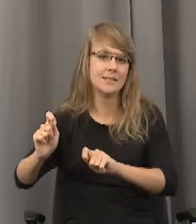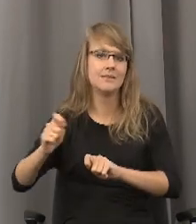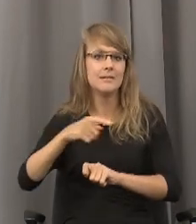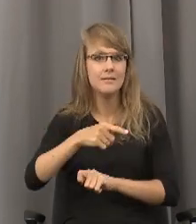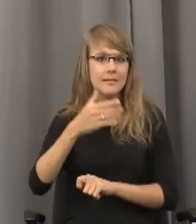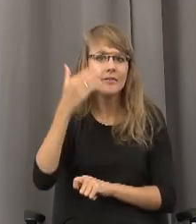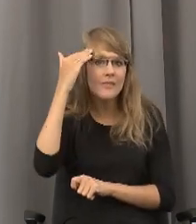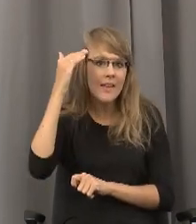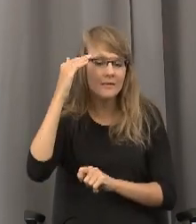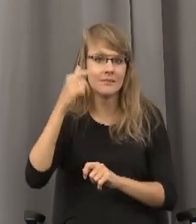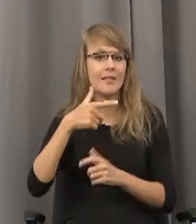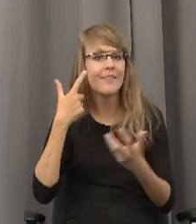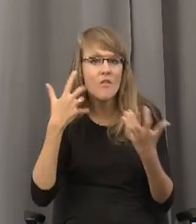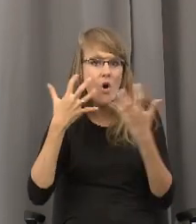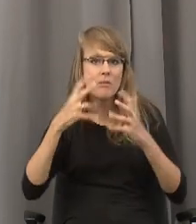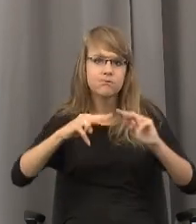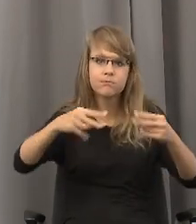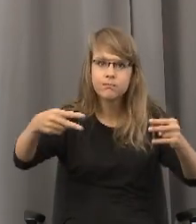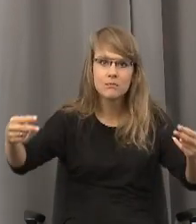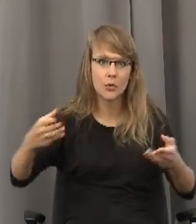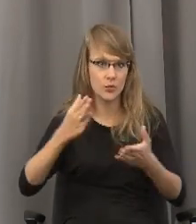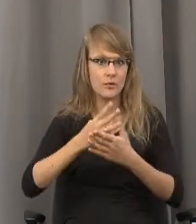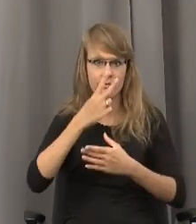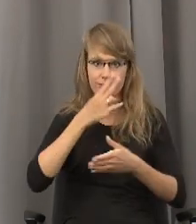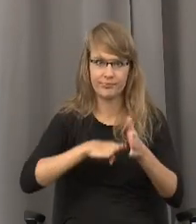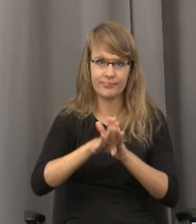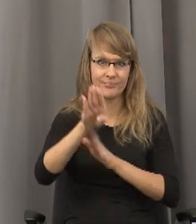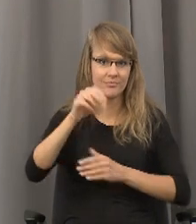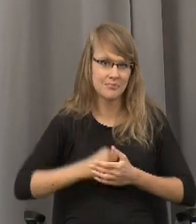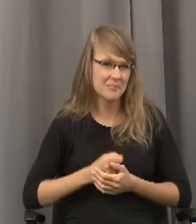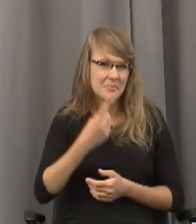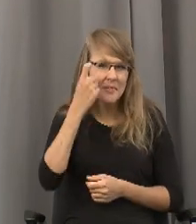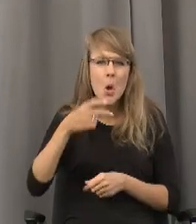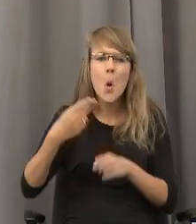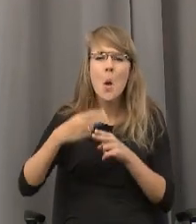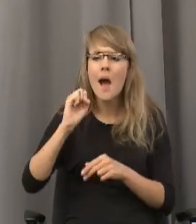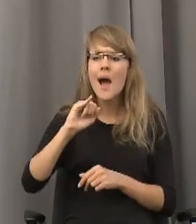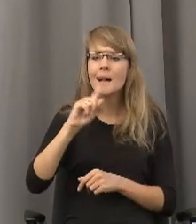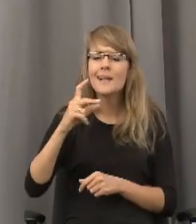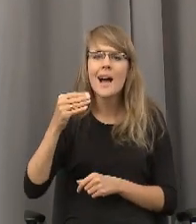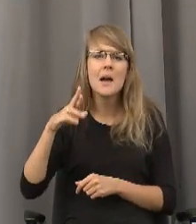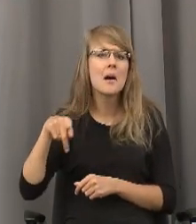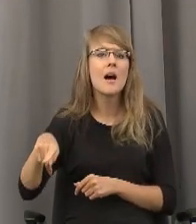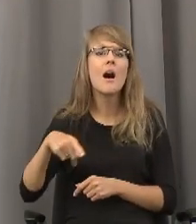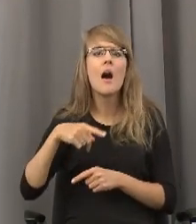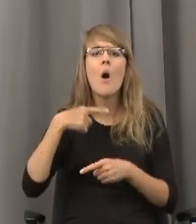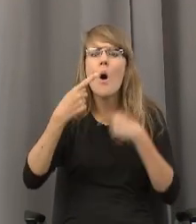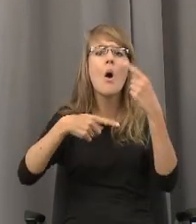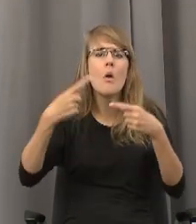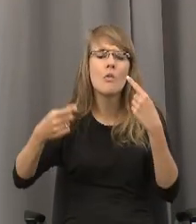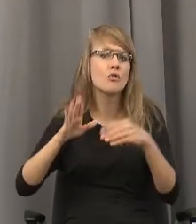zaczyna owocować. Jak Państwo pamiętają, o chorobie Alzheimera zaczęło to mówić dopiero przy okazji choroby prezydenta